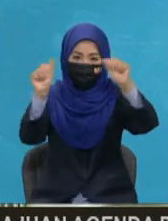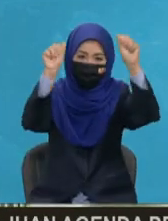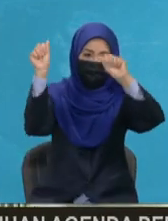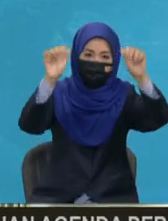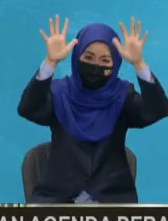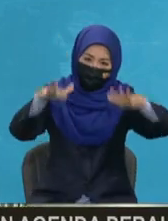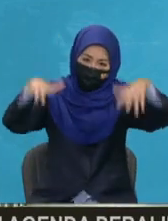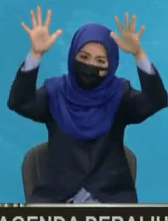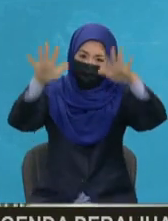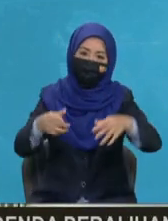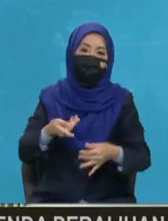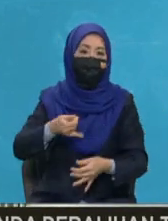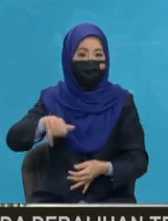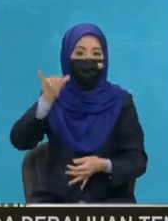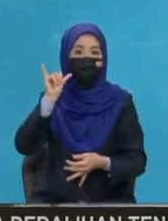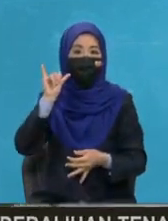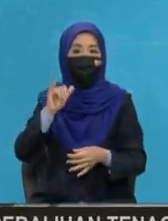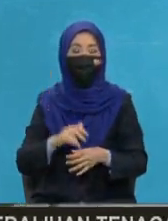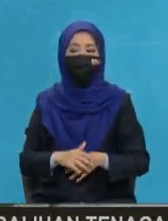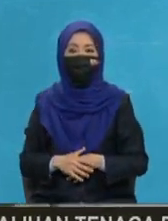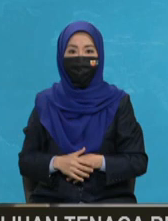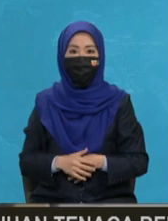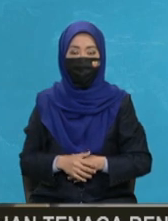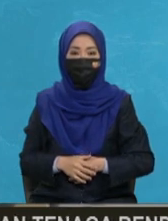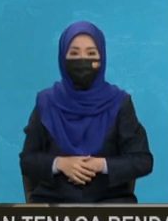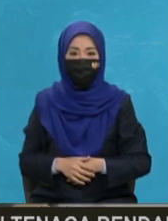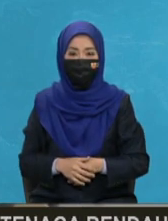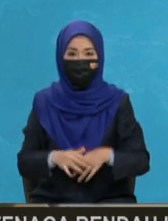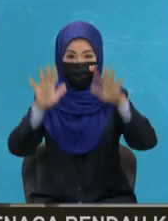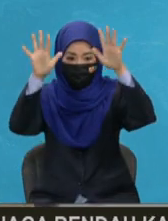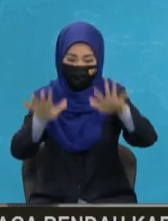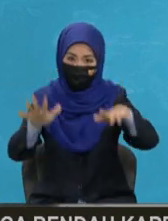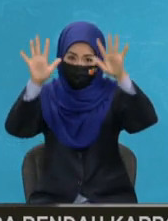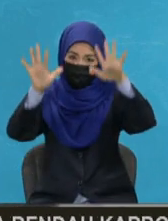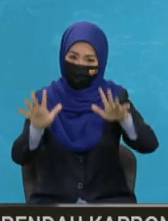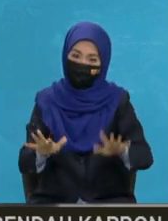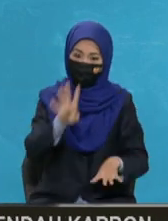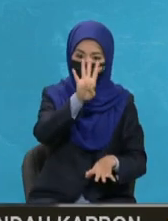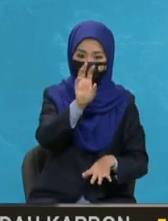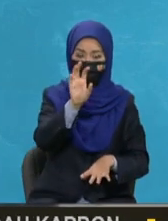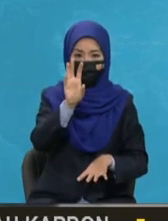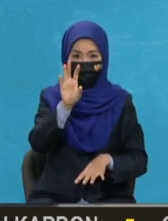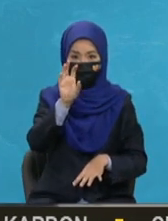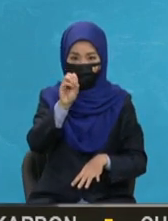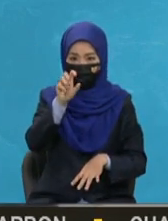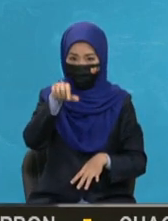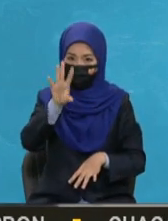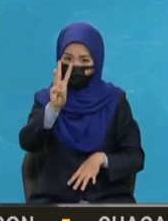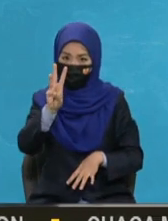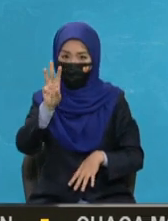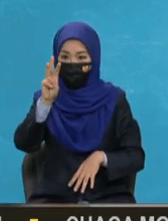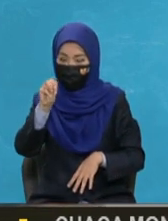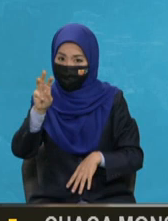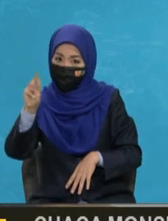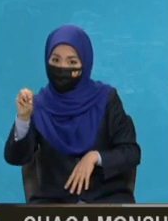hujan sejak kemarin turunan hujan sebanyak 46464